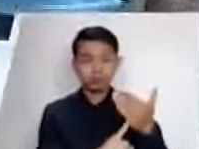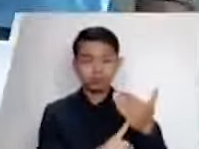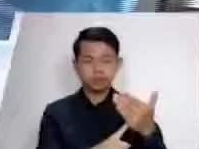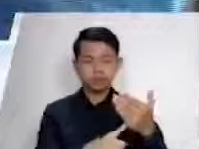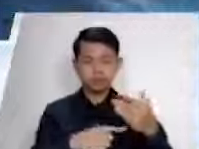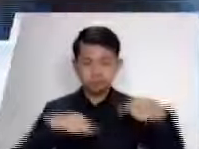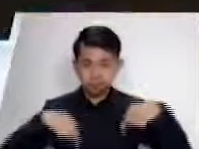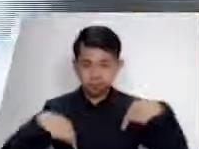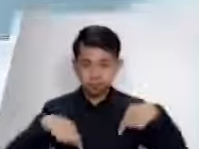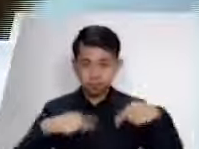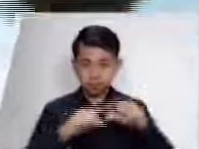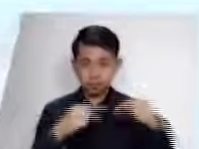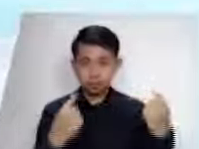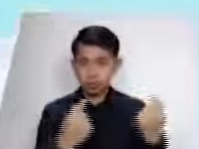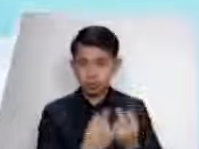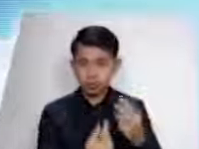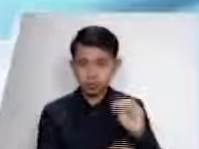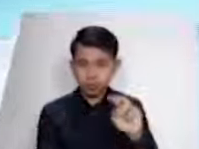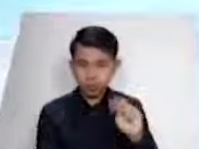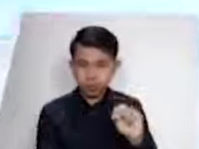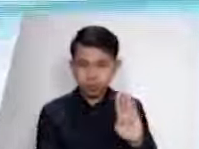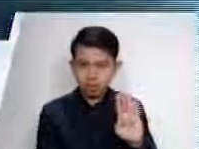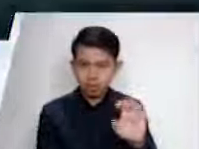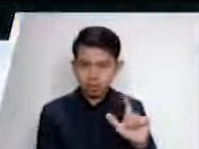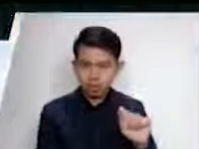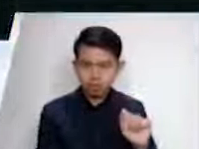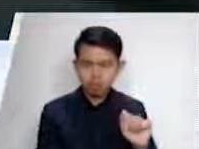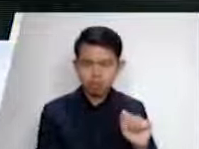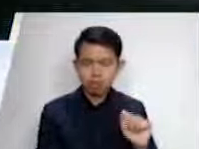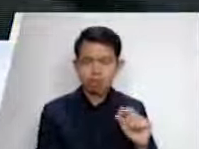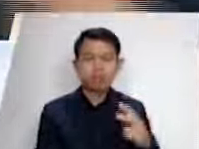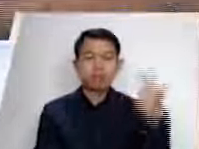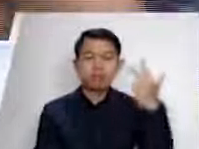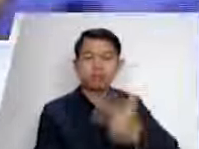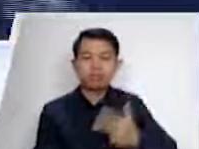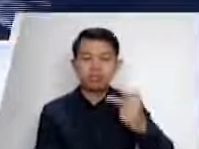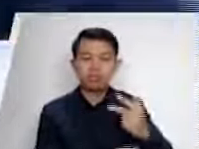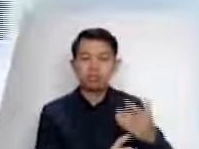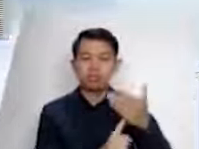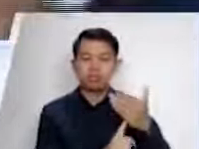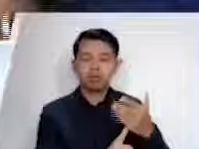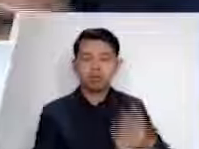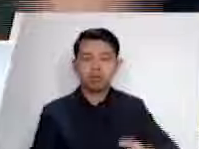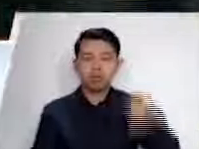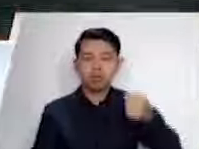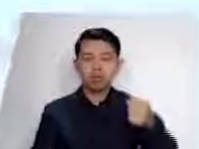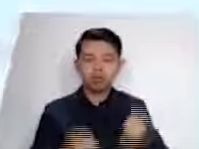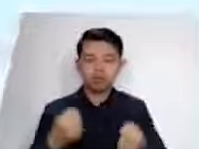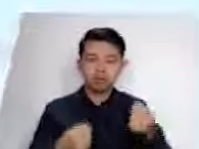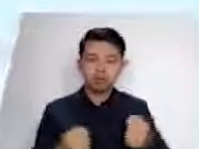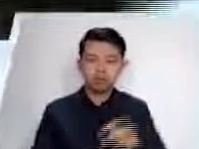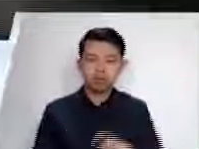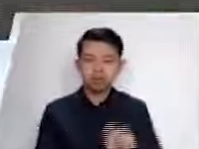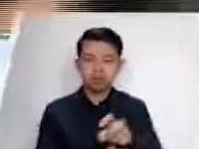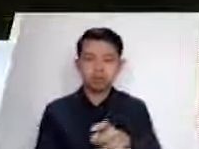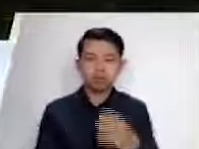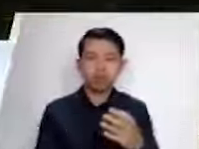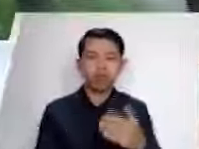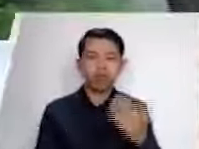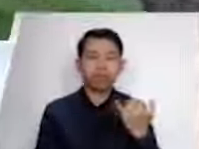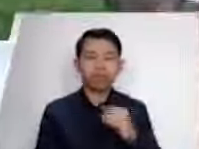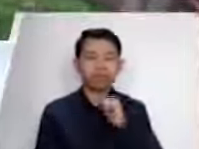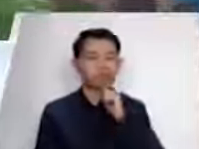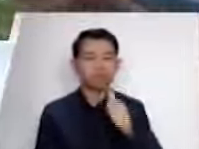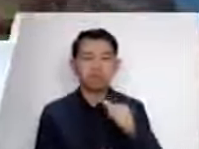grupong manibela ay bahagi noong kanilang tatlong araw na tigil pasada bilang pagkontra nga dun sa ilang provision ng PUV Modernization Program. Nais ng